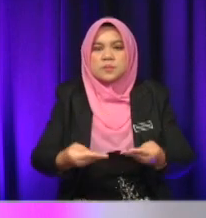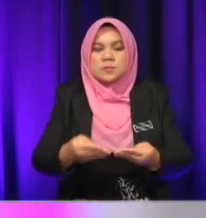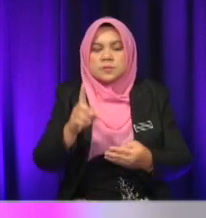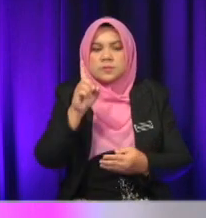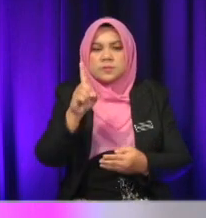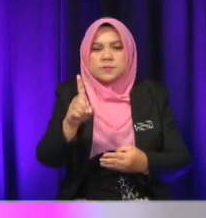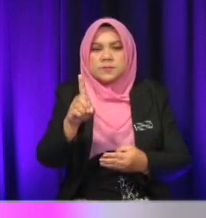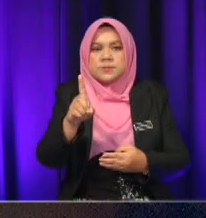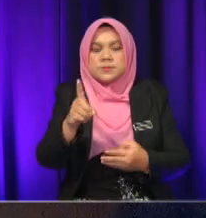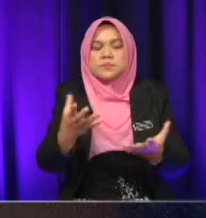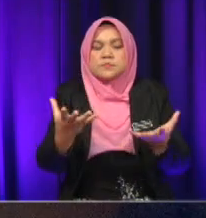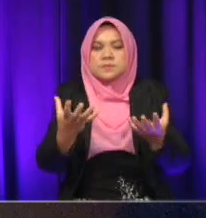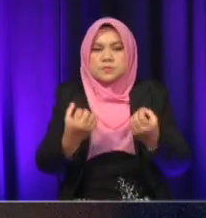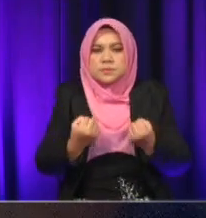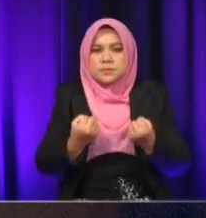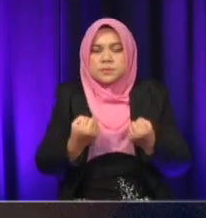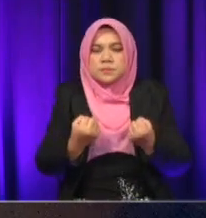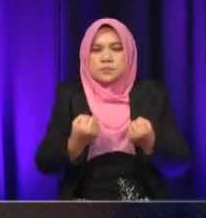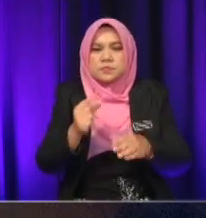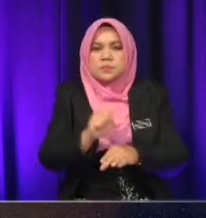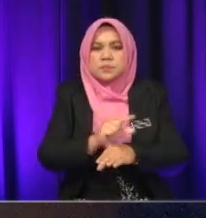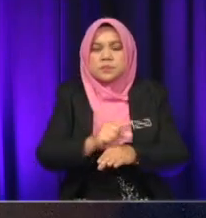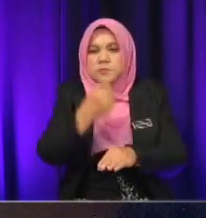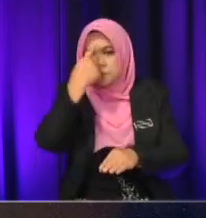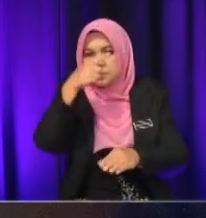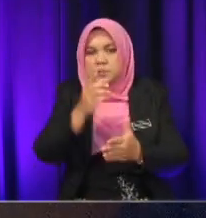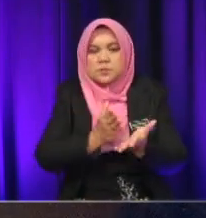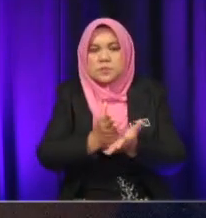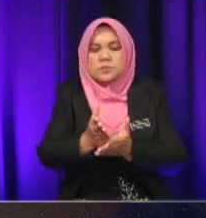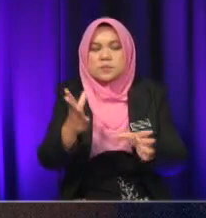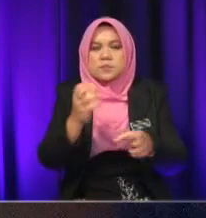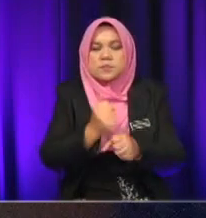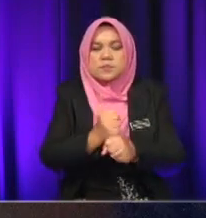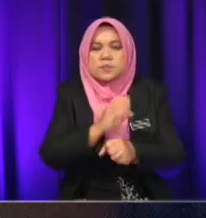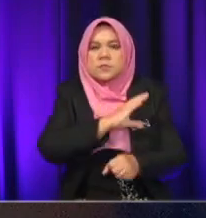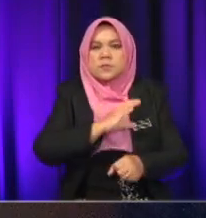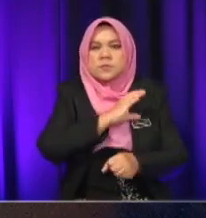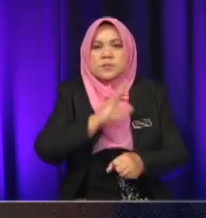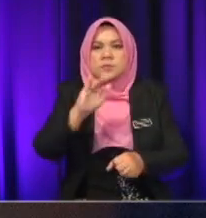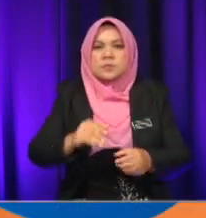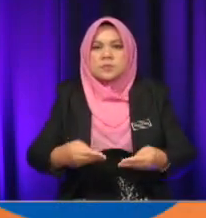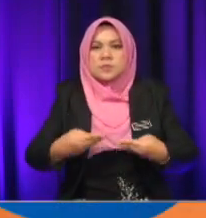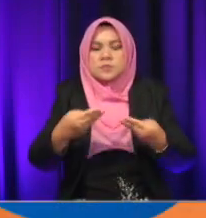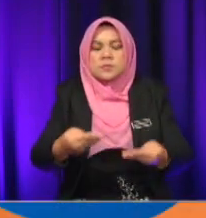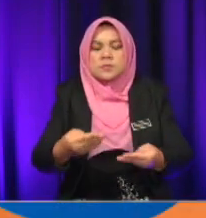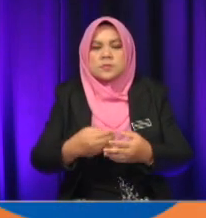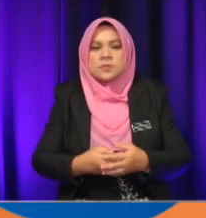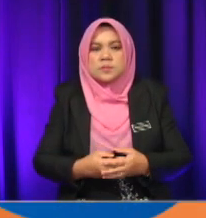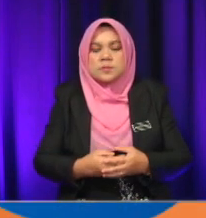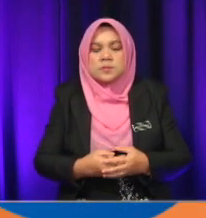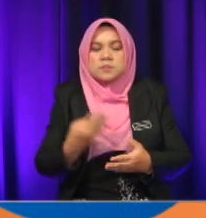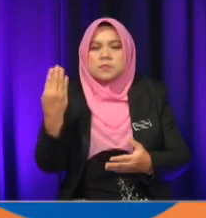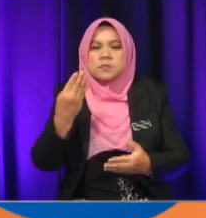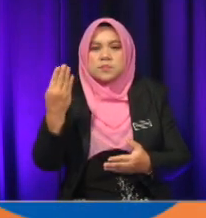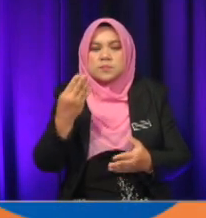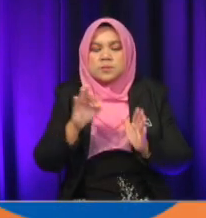satu keinginan buat pengguna untuk terus dapatkan ciri-ciri yang diberi, yang disampaikan kat situ. Lazimnya